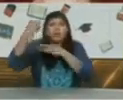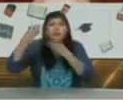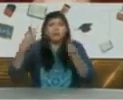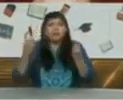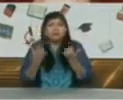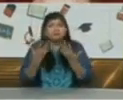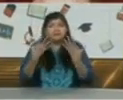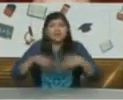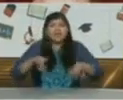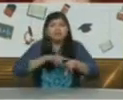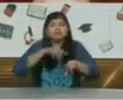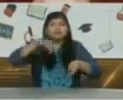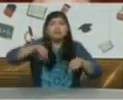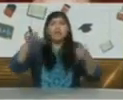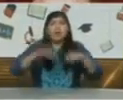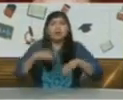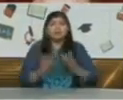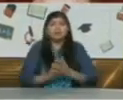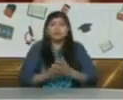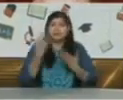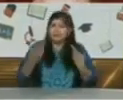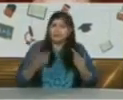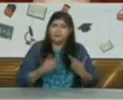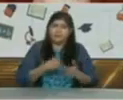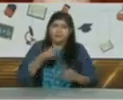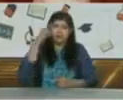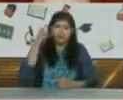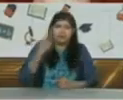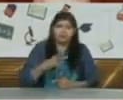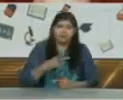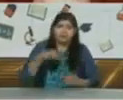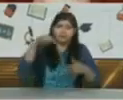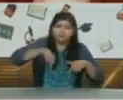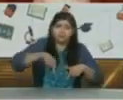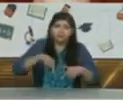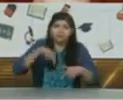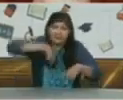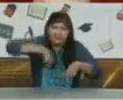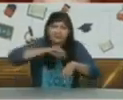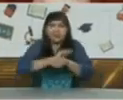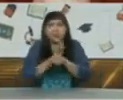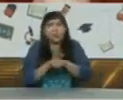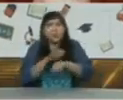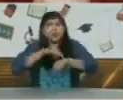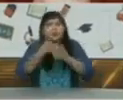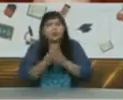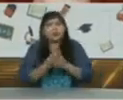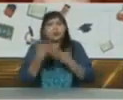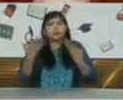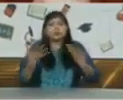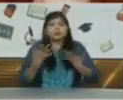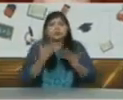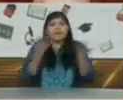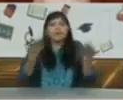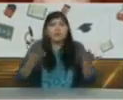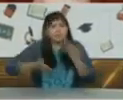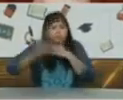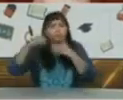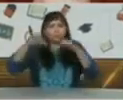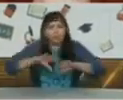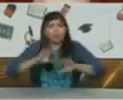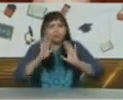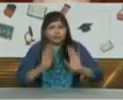मिस किया है। लेकिन कोरोना काल में अगर काफी कुछ खोया